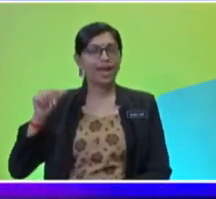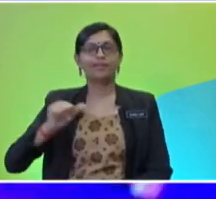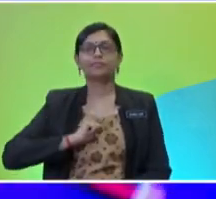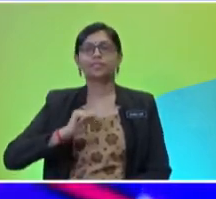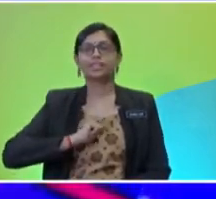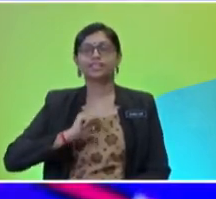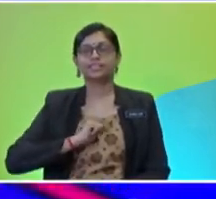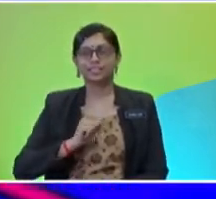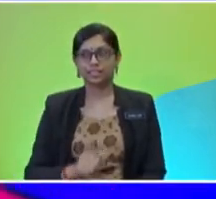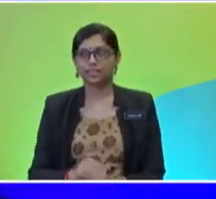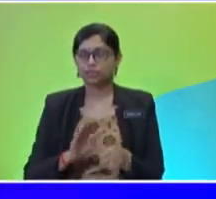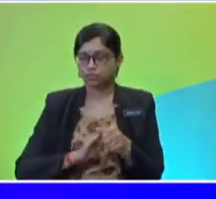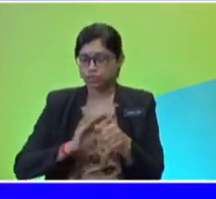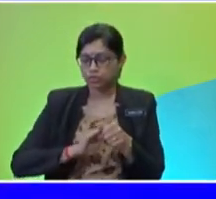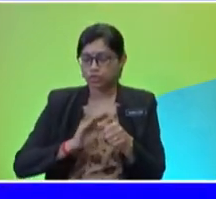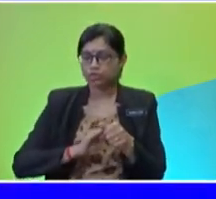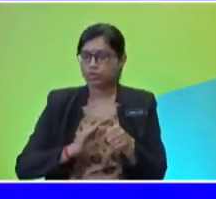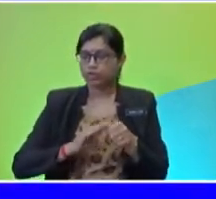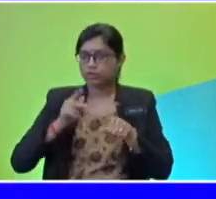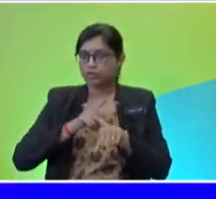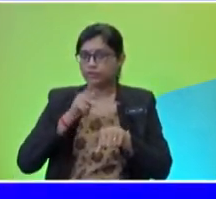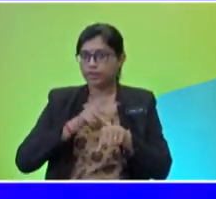Masuk pelan-pelan. Macam tu.